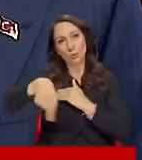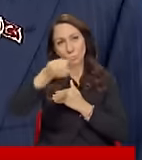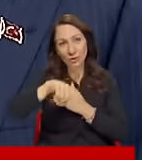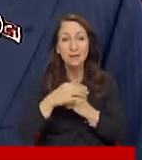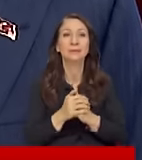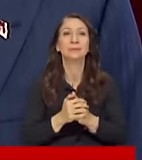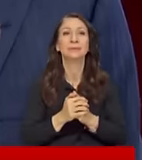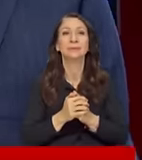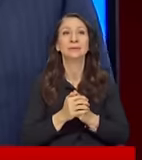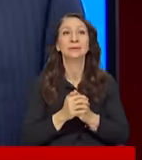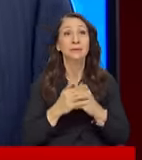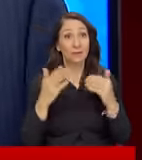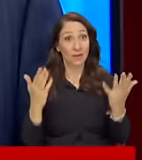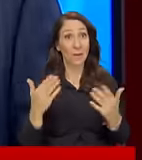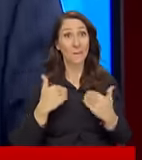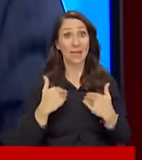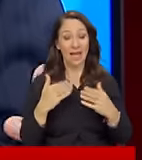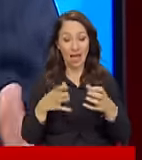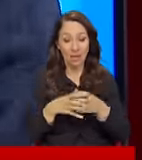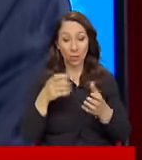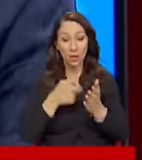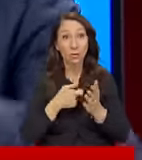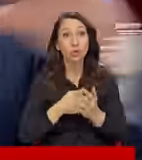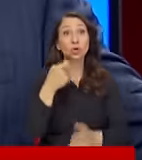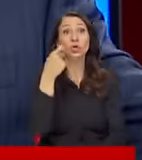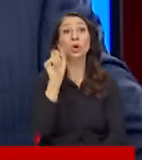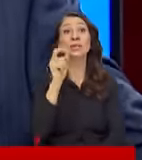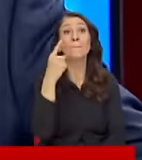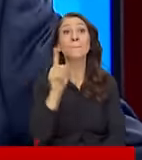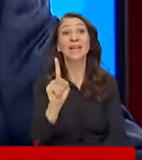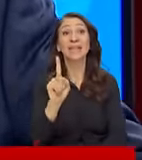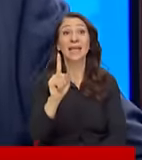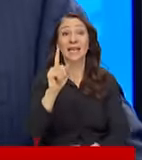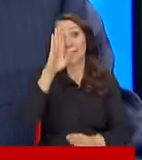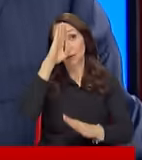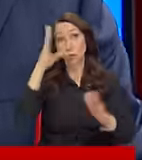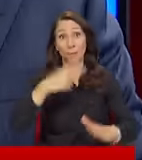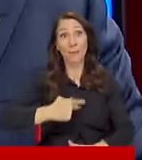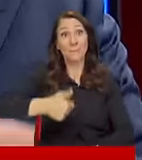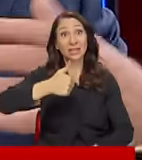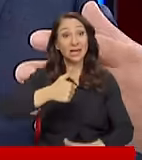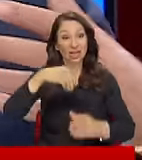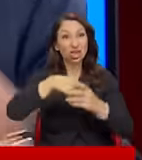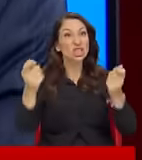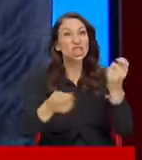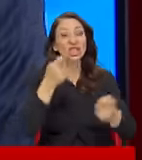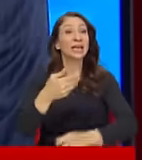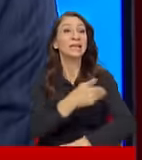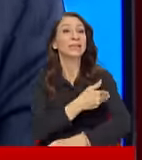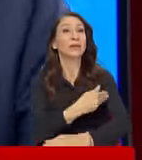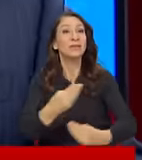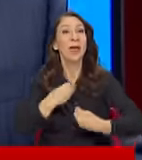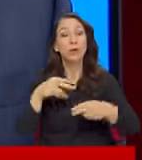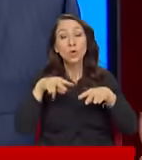vatandaşlarımızla. Ve ben de ekibim adına, 90 bin İBB çalışanı adına hizmet eden siyasi